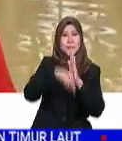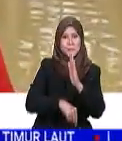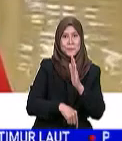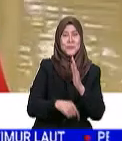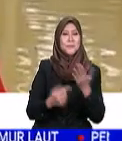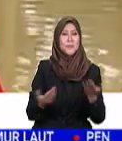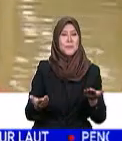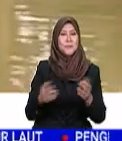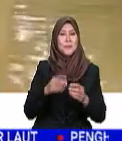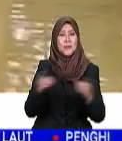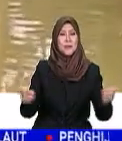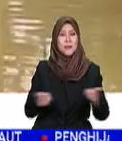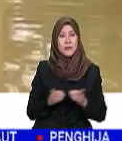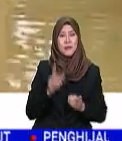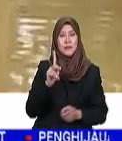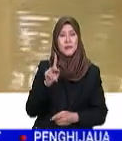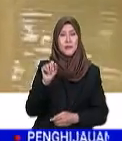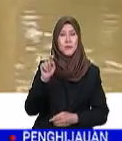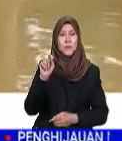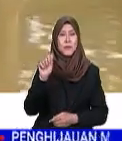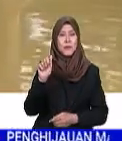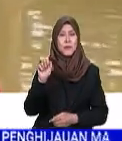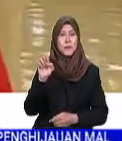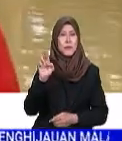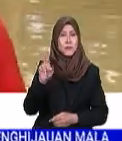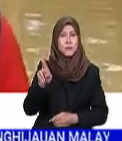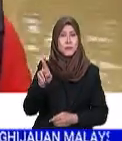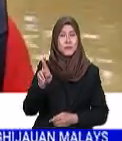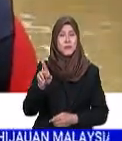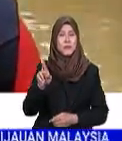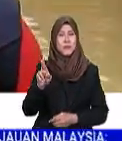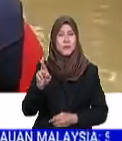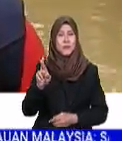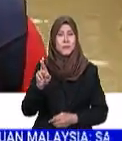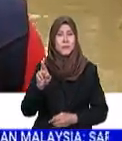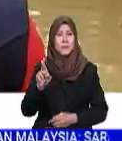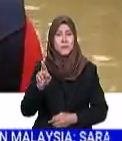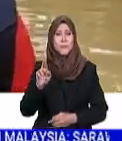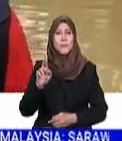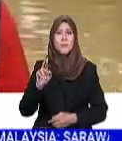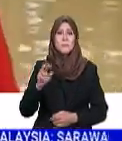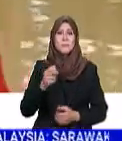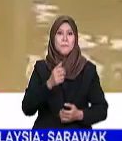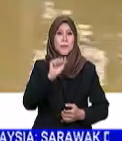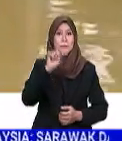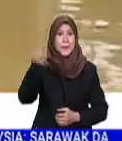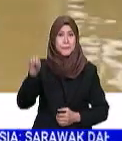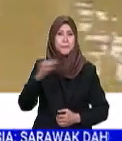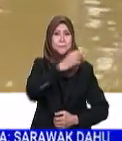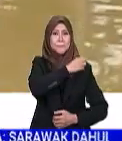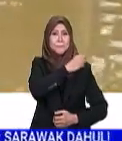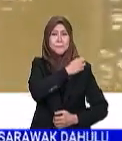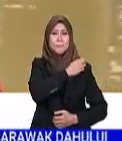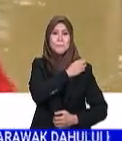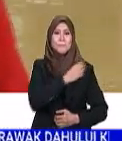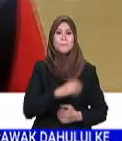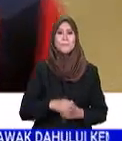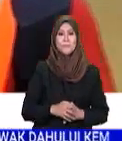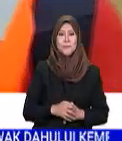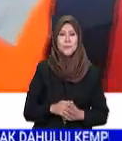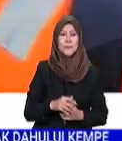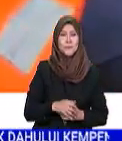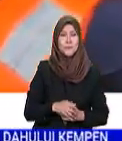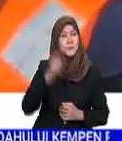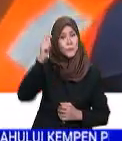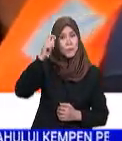keadaan banjir di daerah Kota Star, bersama saya adalah Lieutenant Pertahanan Awam Muhammad Hilmi Yaakob, iaitu pegawai operasi APM Kota Star.